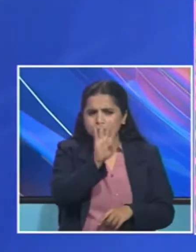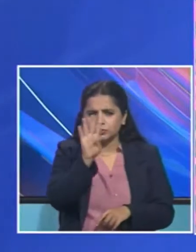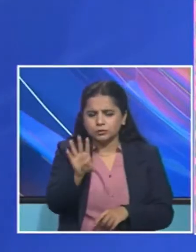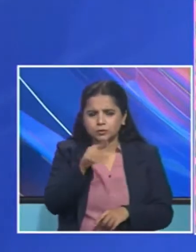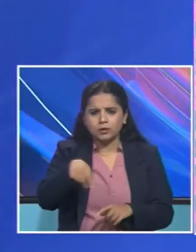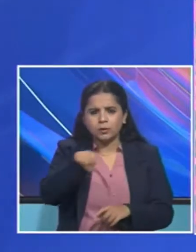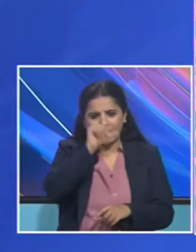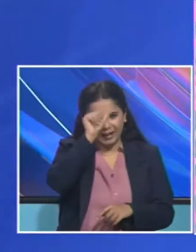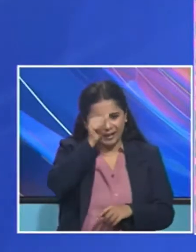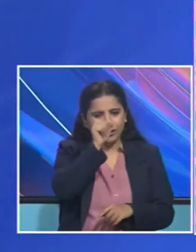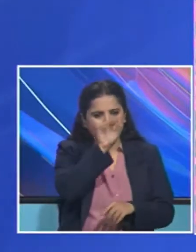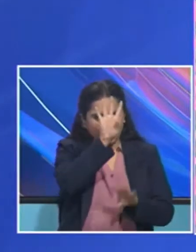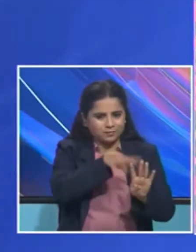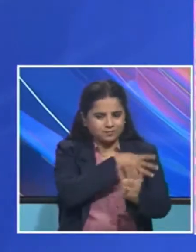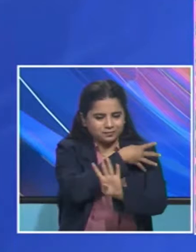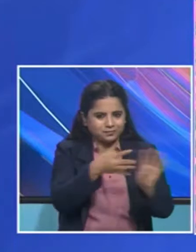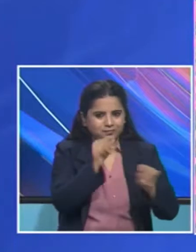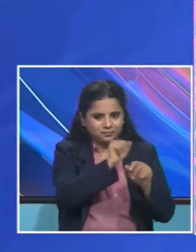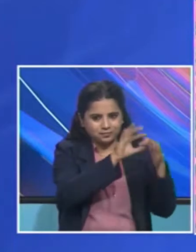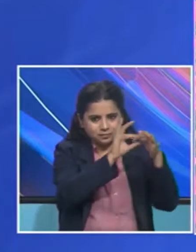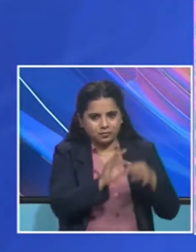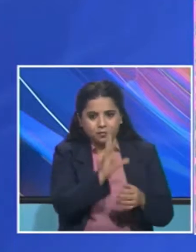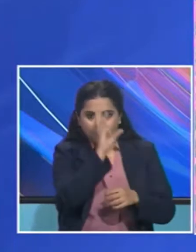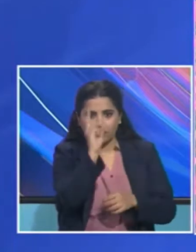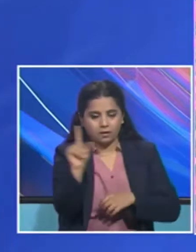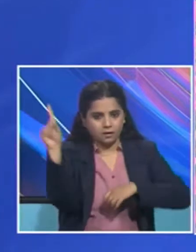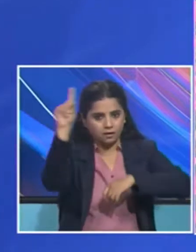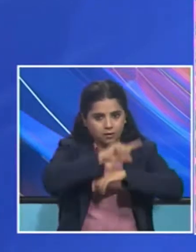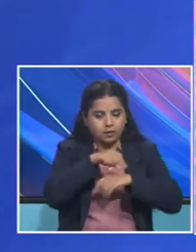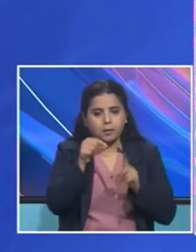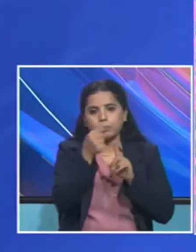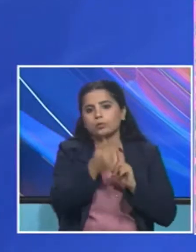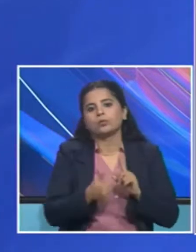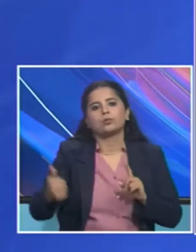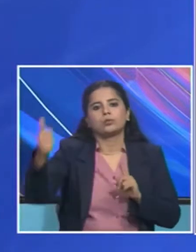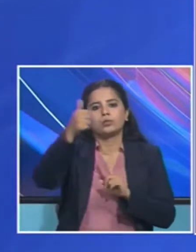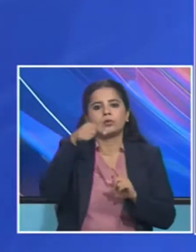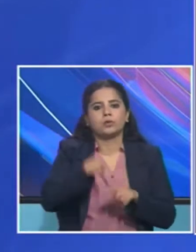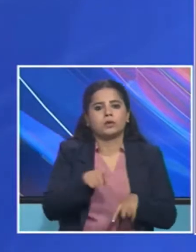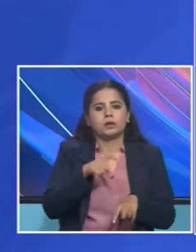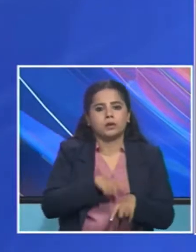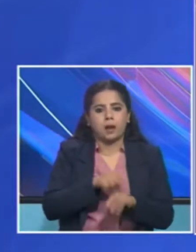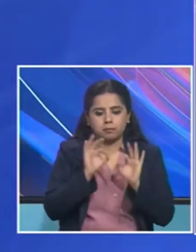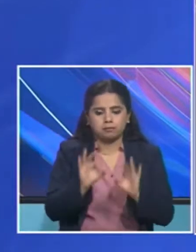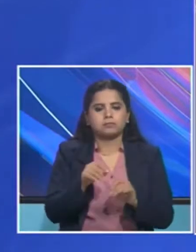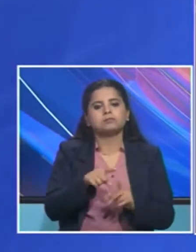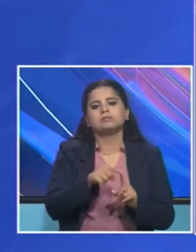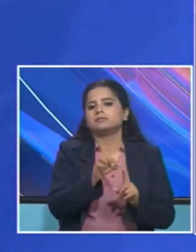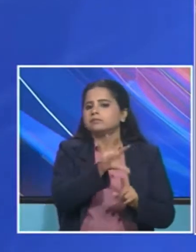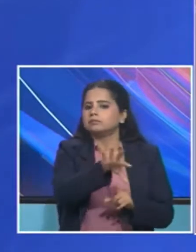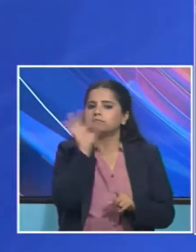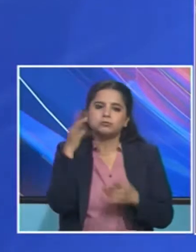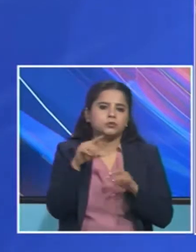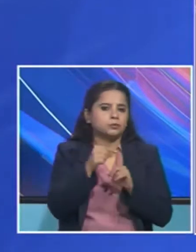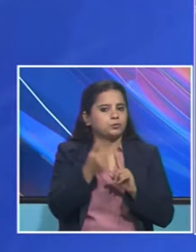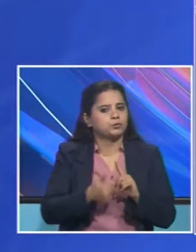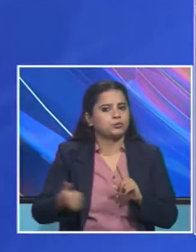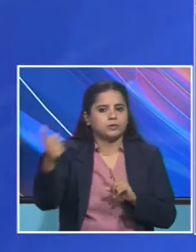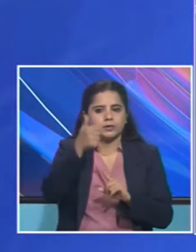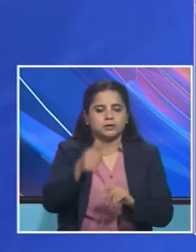मास के 30वें दिन भारत के राष्ट्रपति पद के लिए सम्यक रूप से निर्वाचित हो गई हैं।